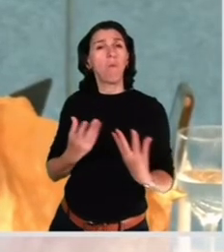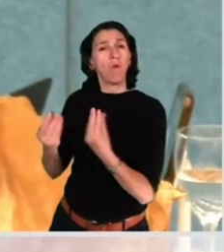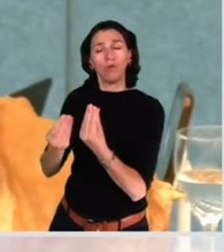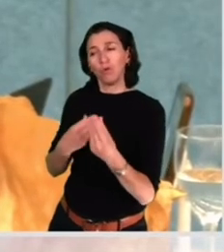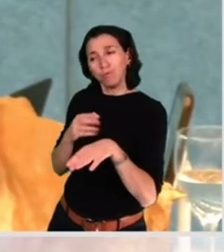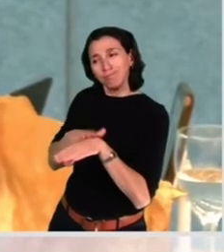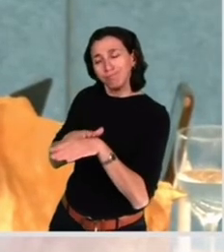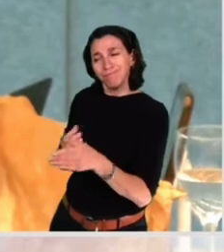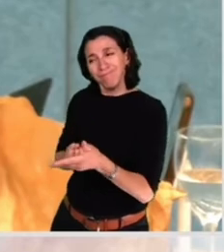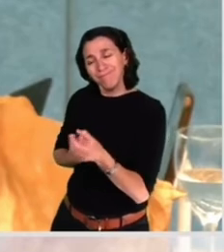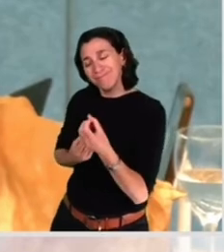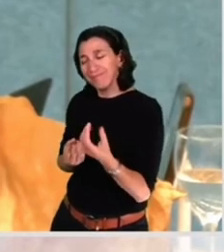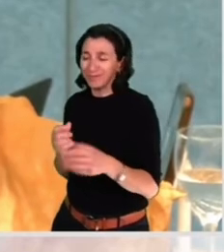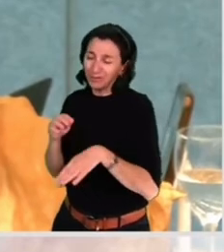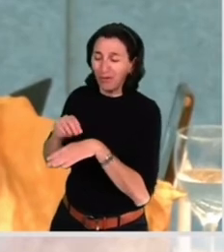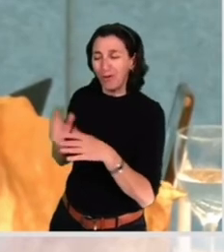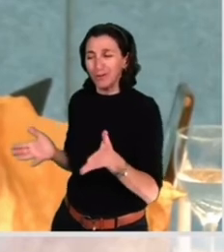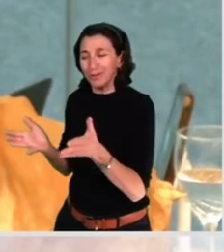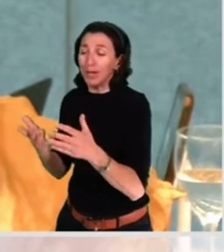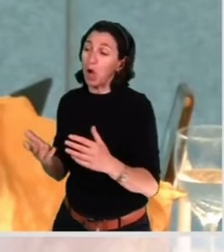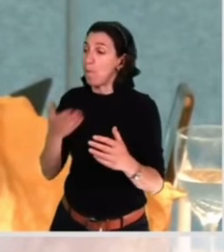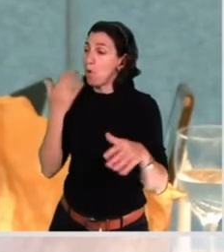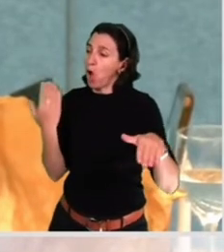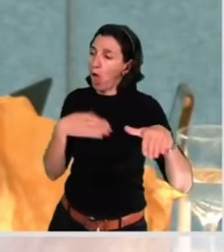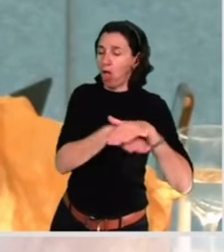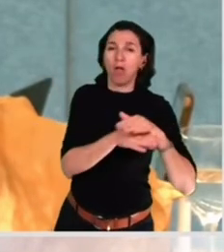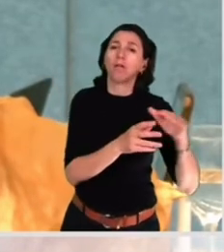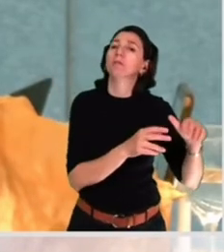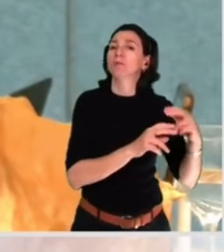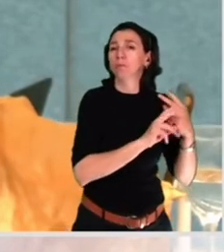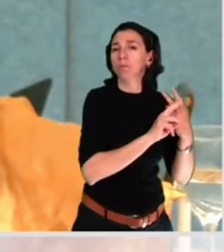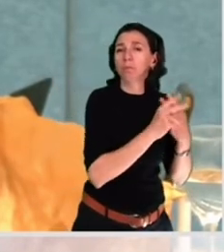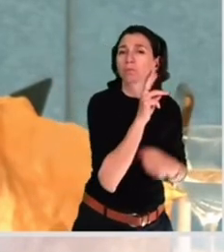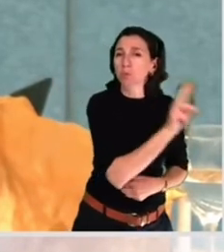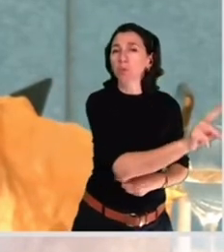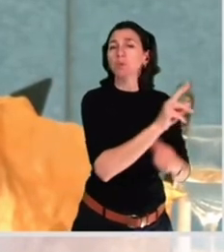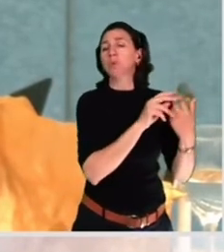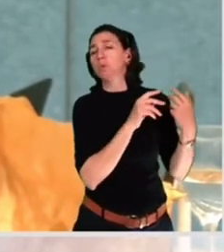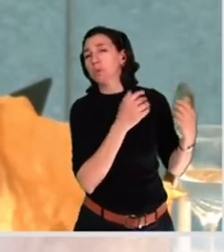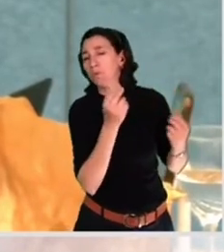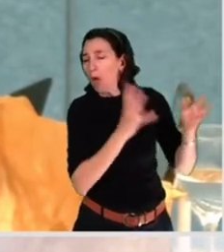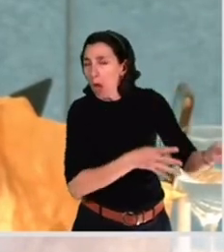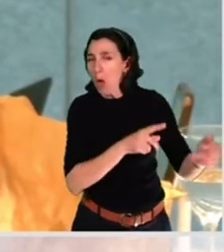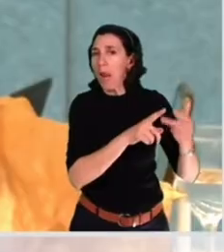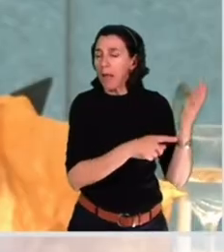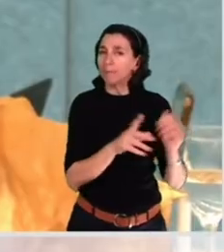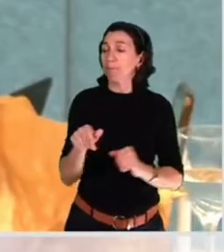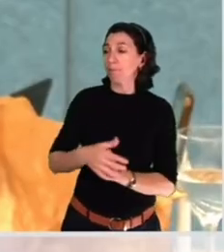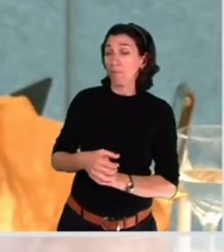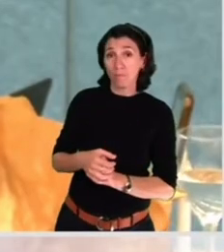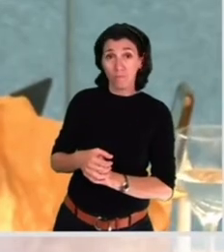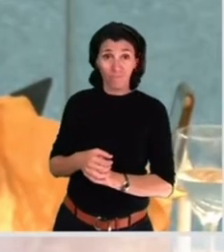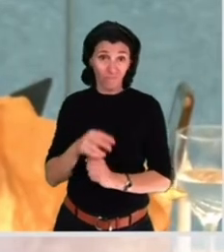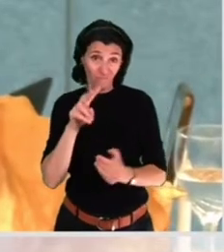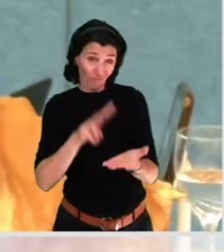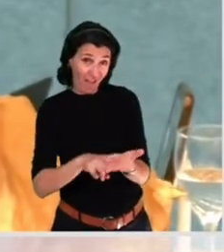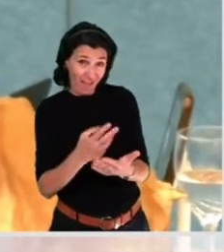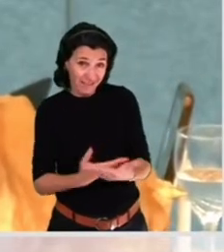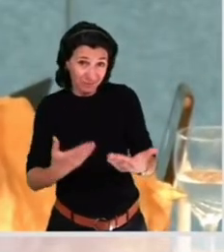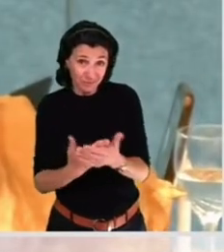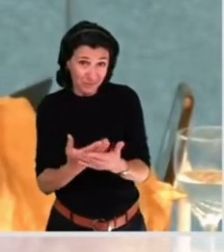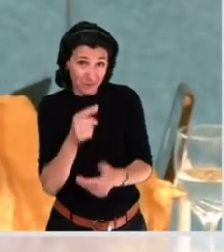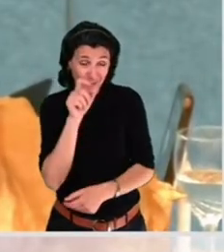utiliser les transports en commun. En réalité, votre projet, c'est surtout de tout faire pour que la vie des automobilistes soit